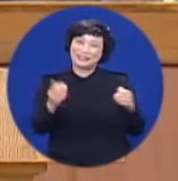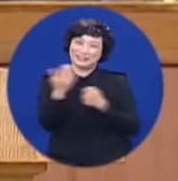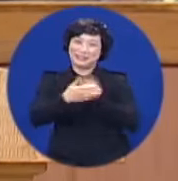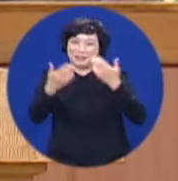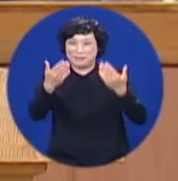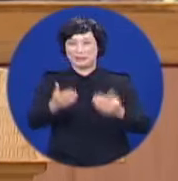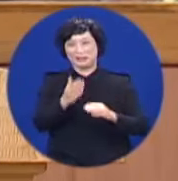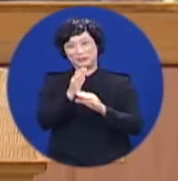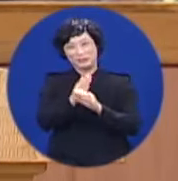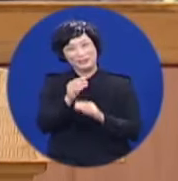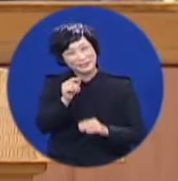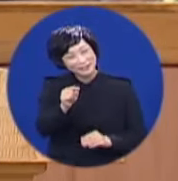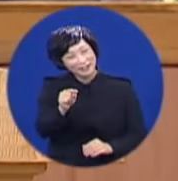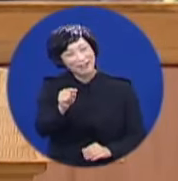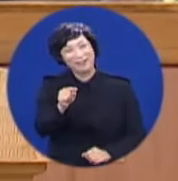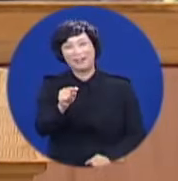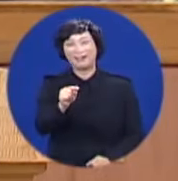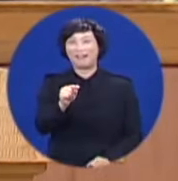받고 있다는 사실이